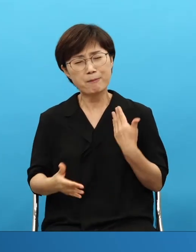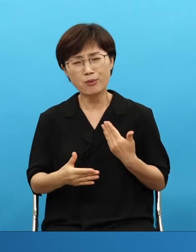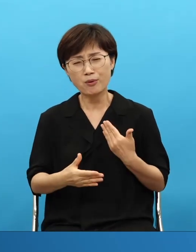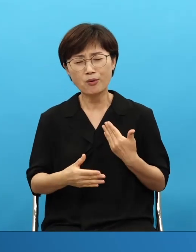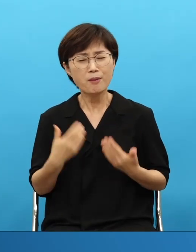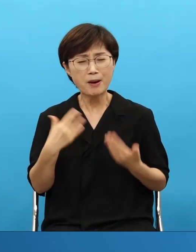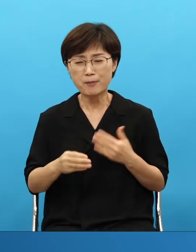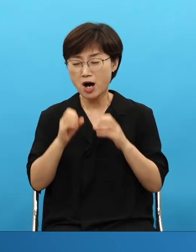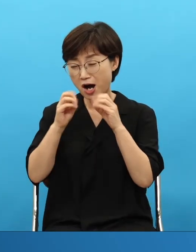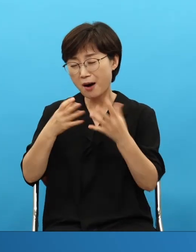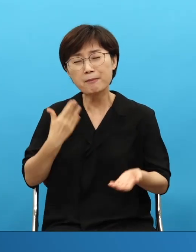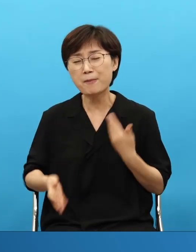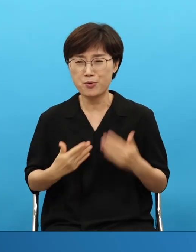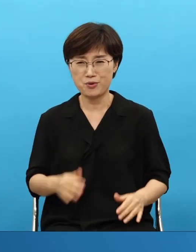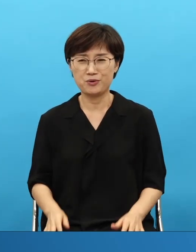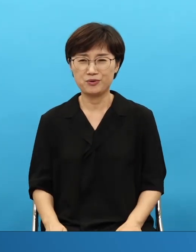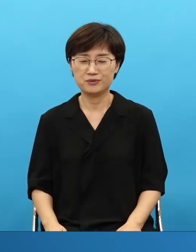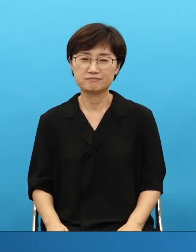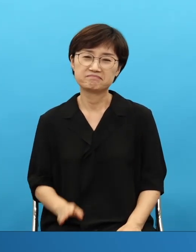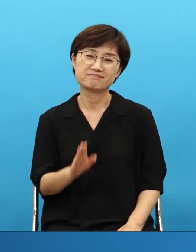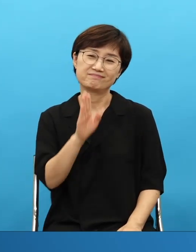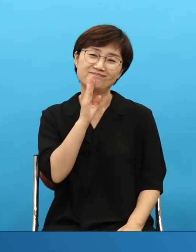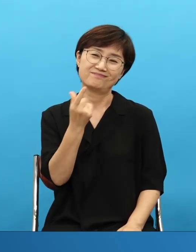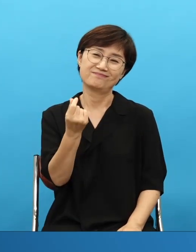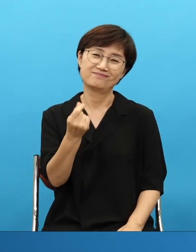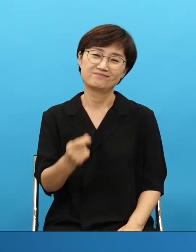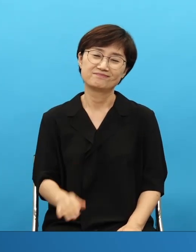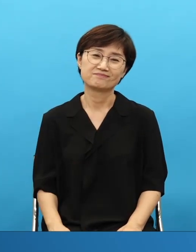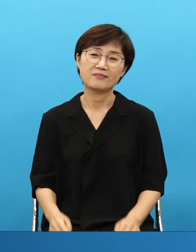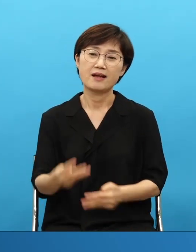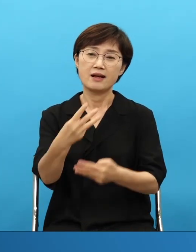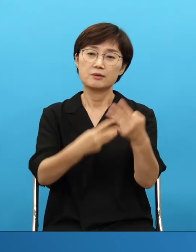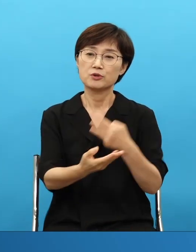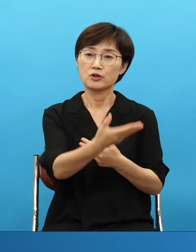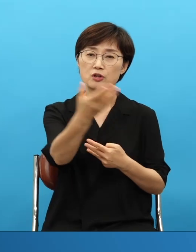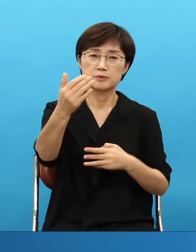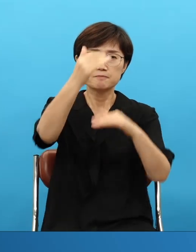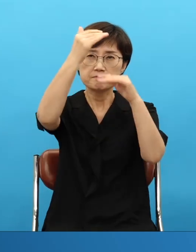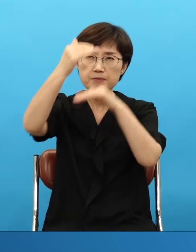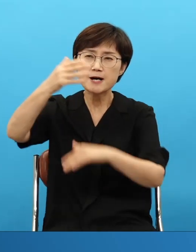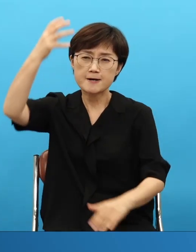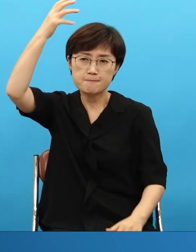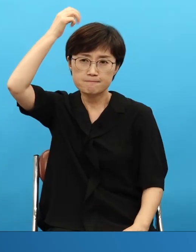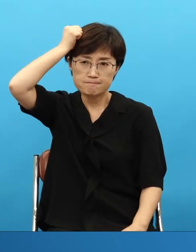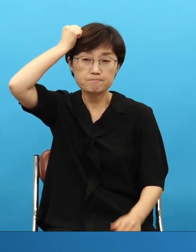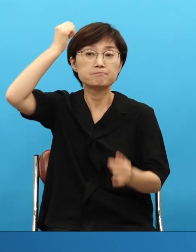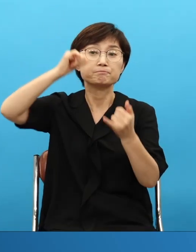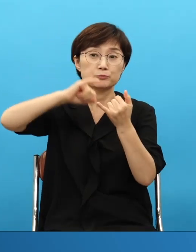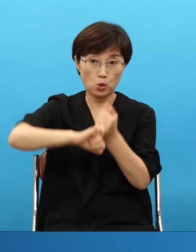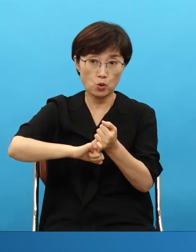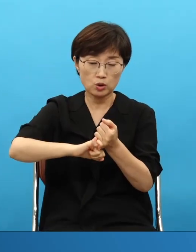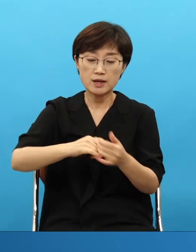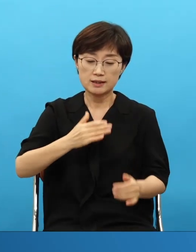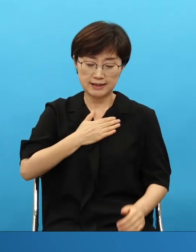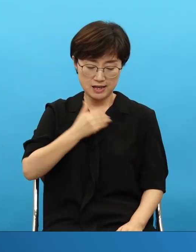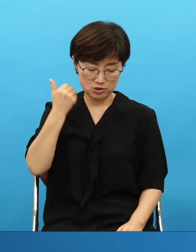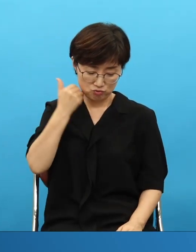然后他们说太忙了没有时间衰老 렘넌트는 오늘 명심하시고 여러분은 세계